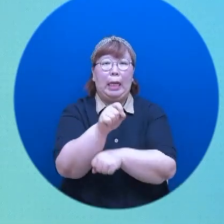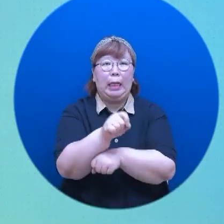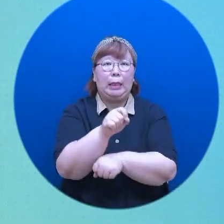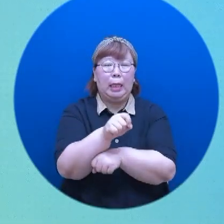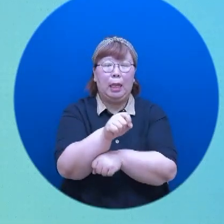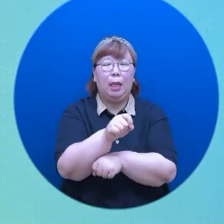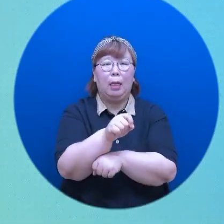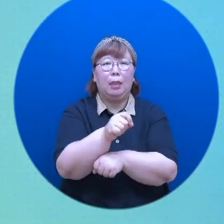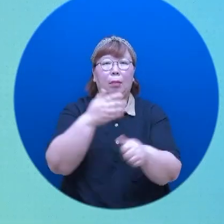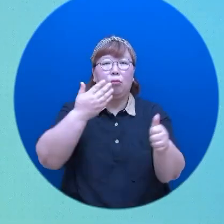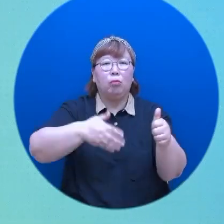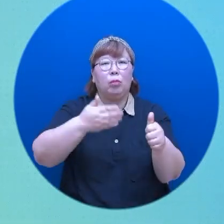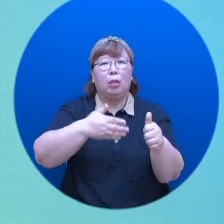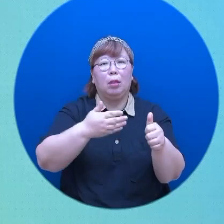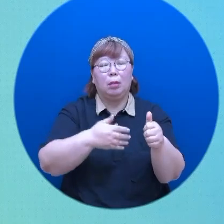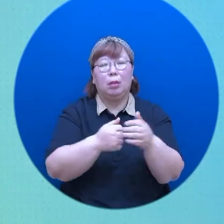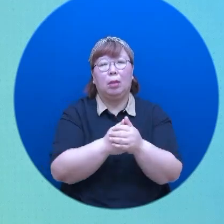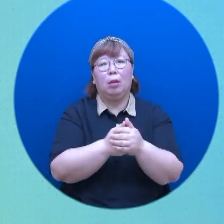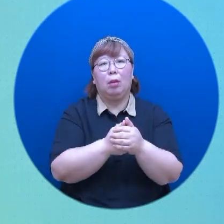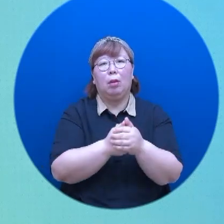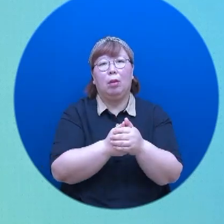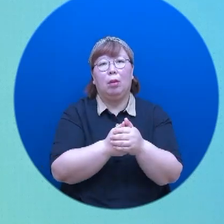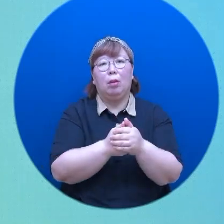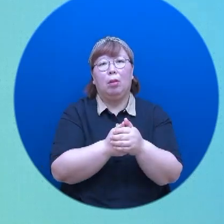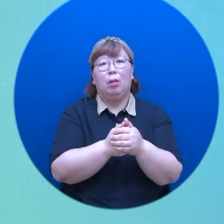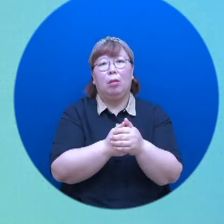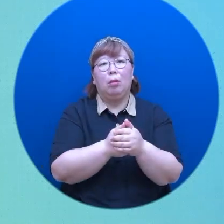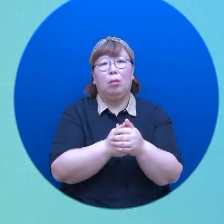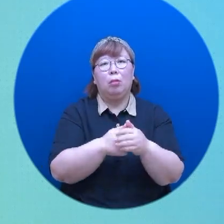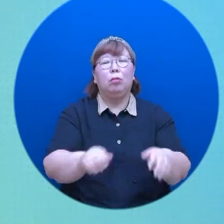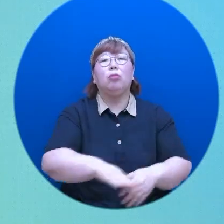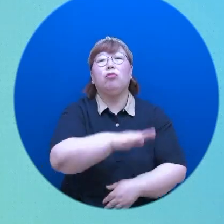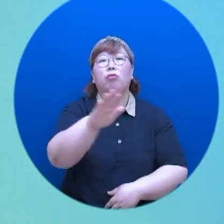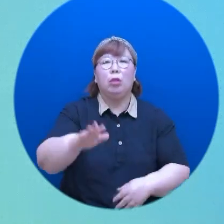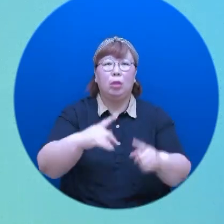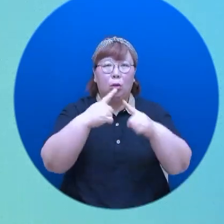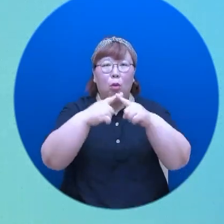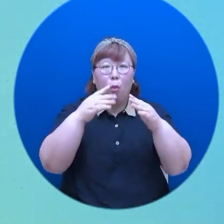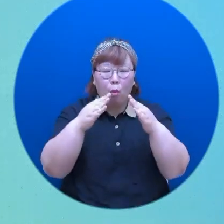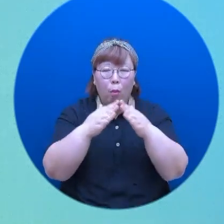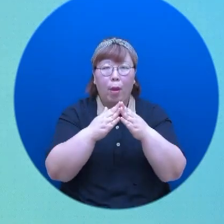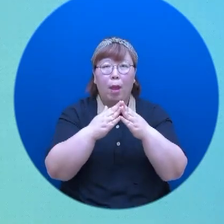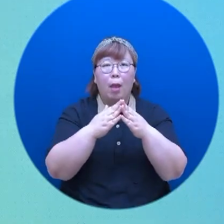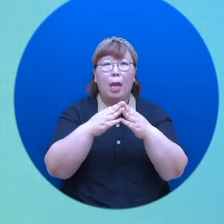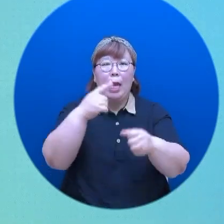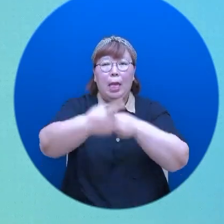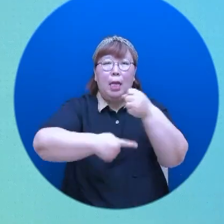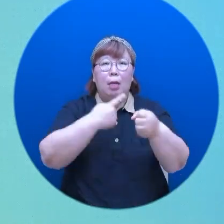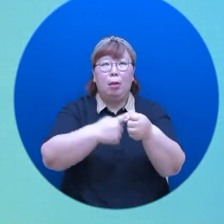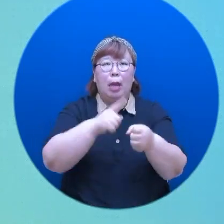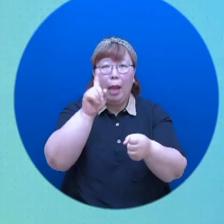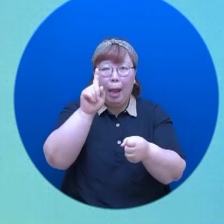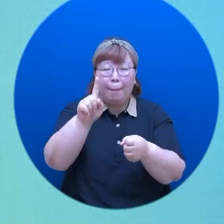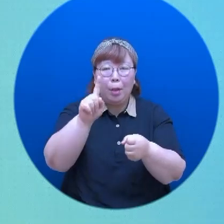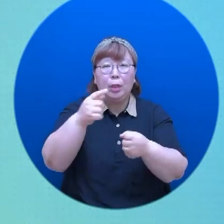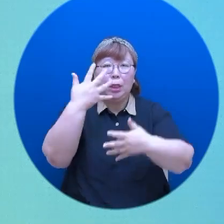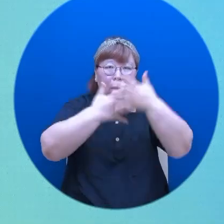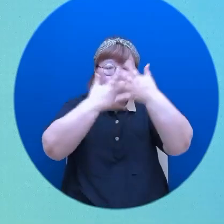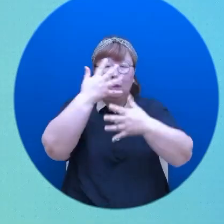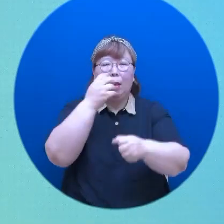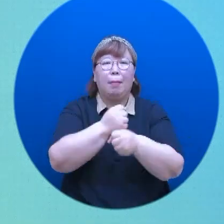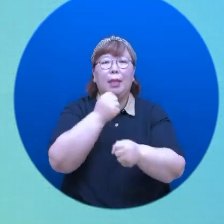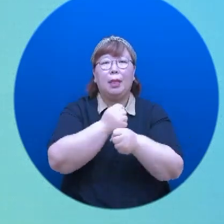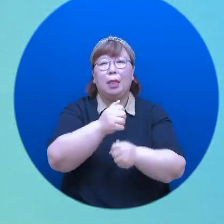우리 교회에 매년 하나씩 한 해를 돌아보며 영상을 만든 게 있습니다. 그